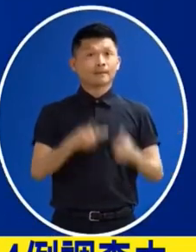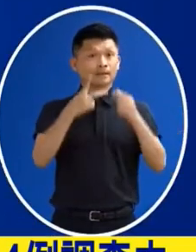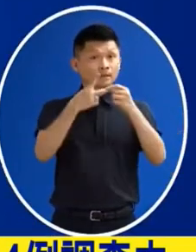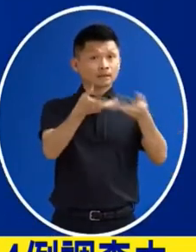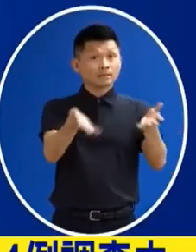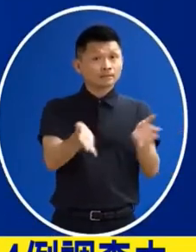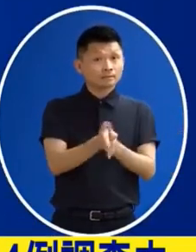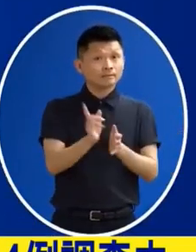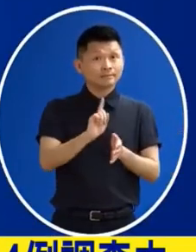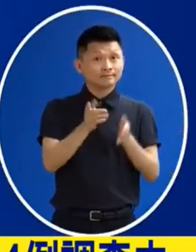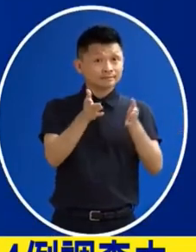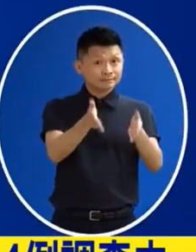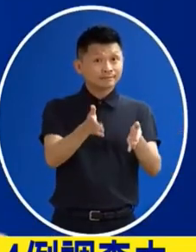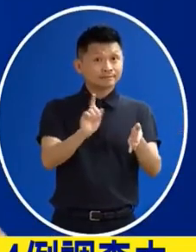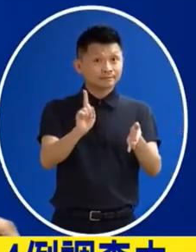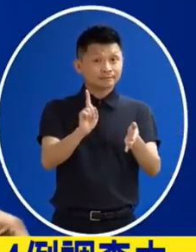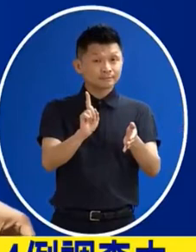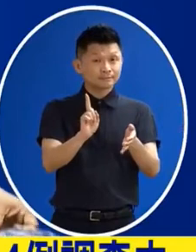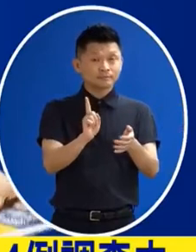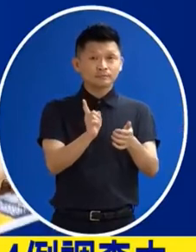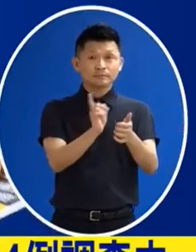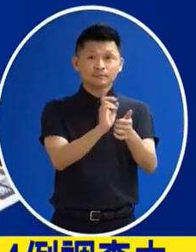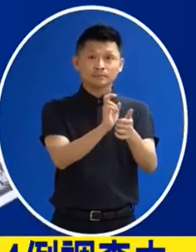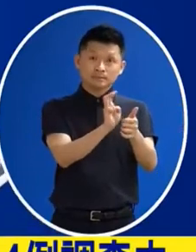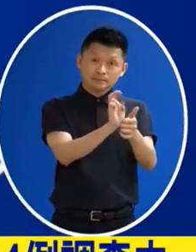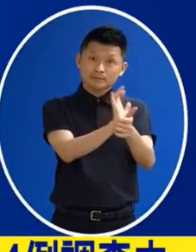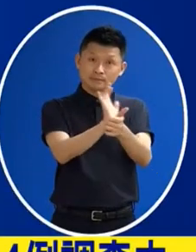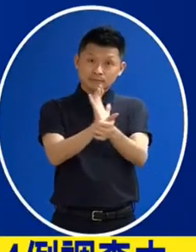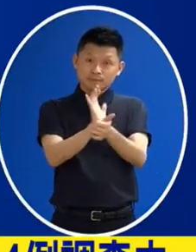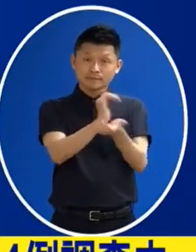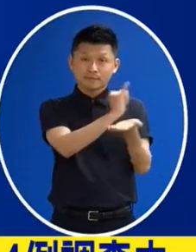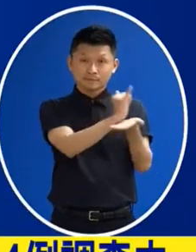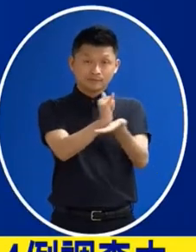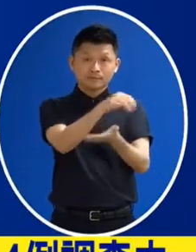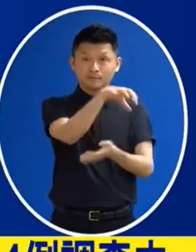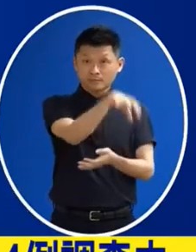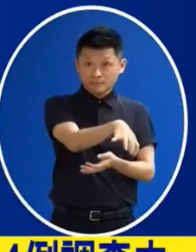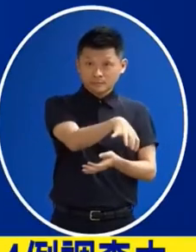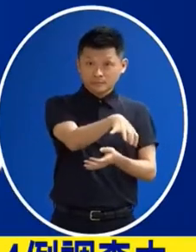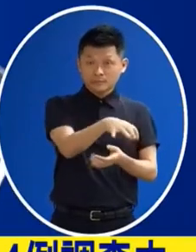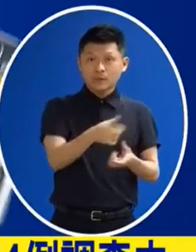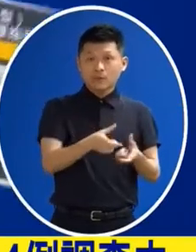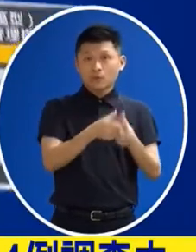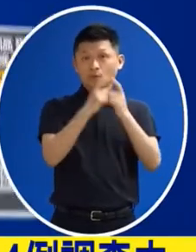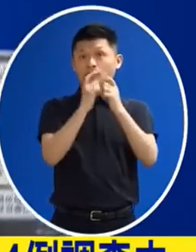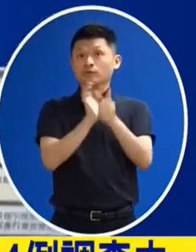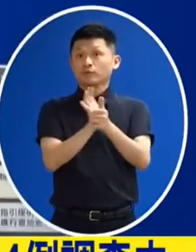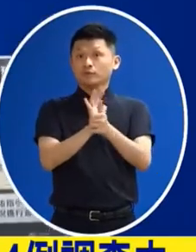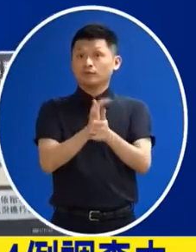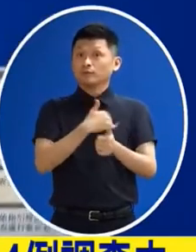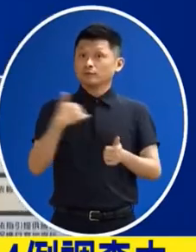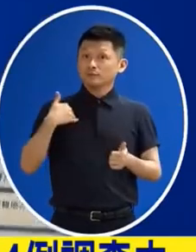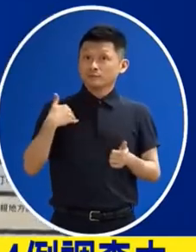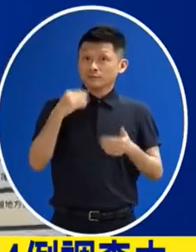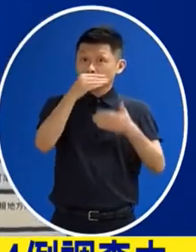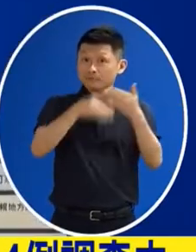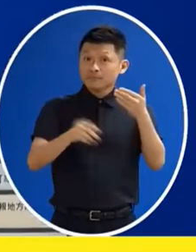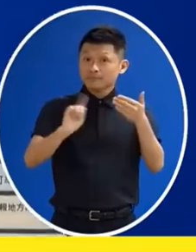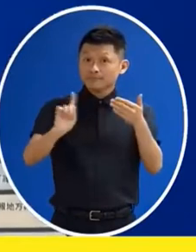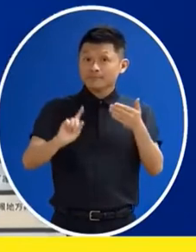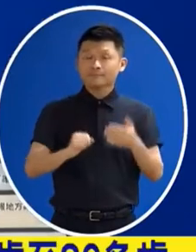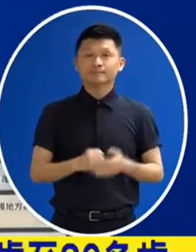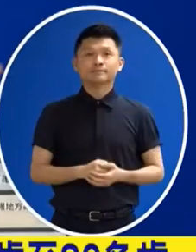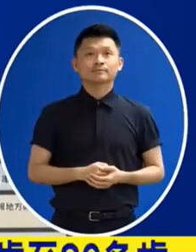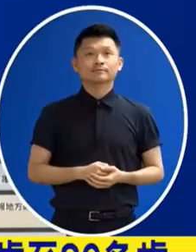第二部分是针对机构恢复服务条件的部分。那在这边也跟大家报